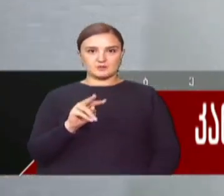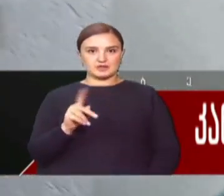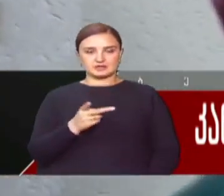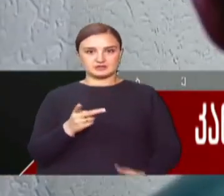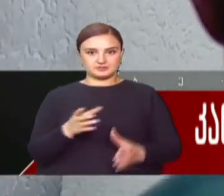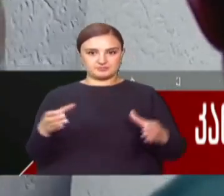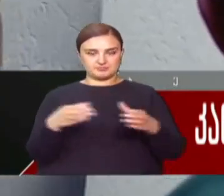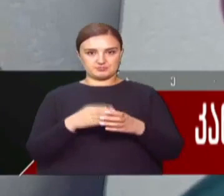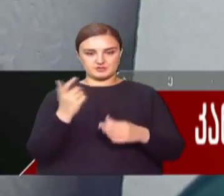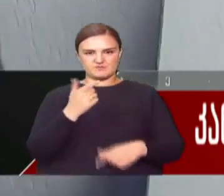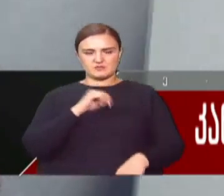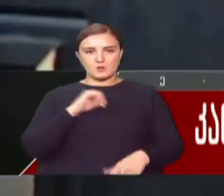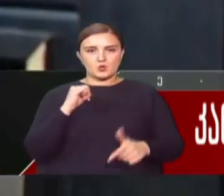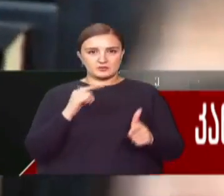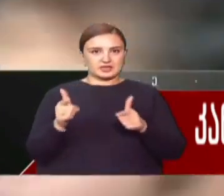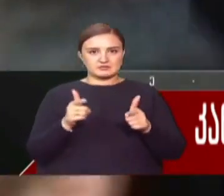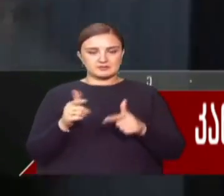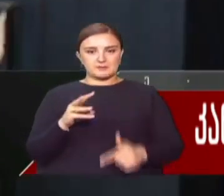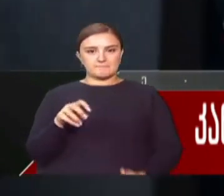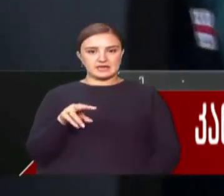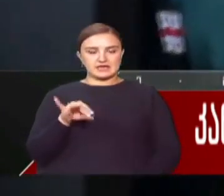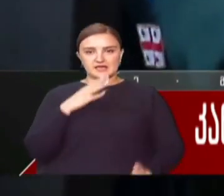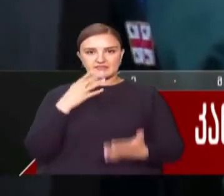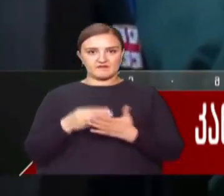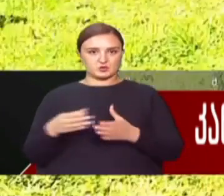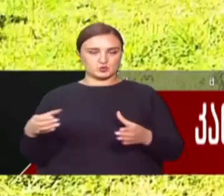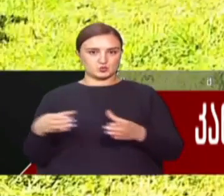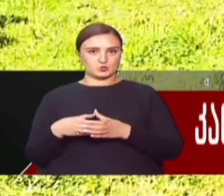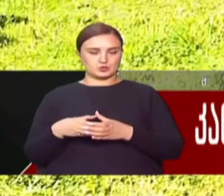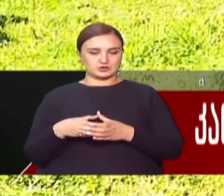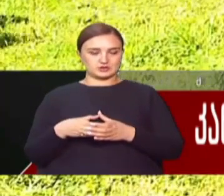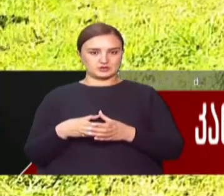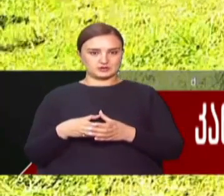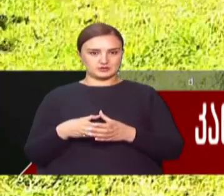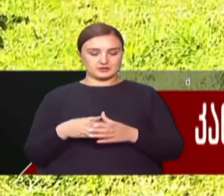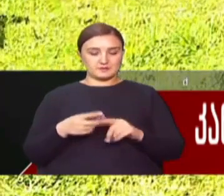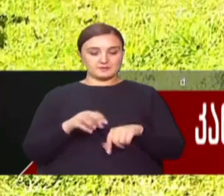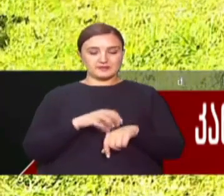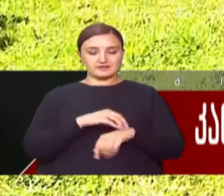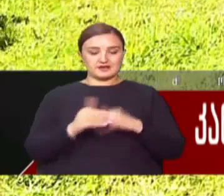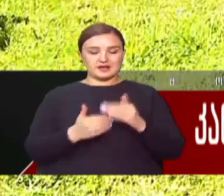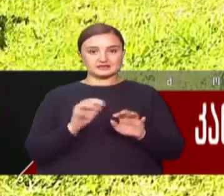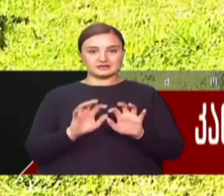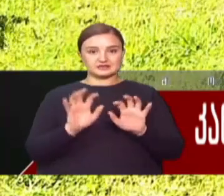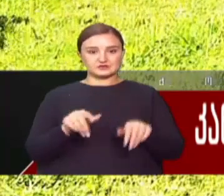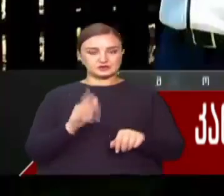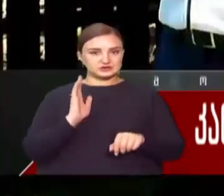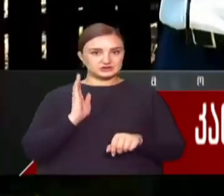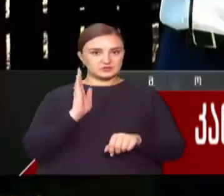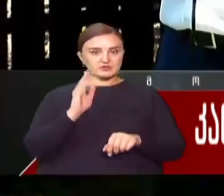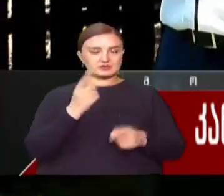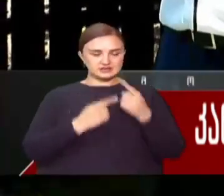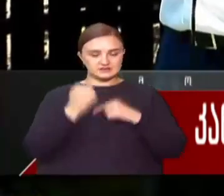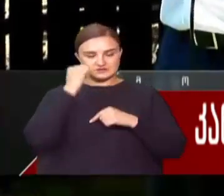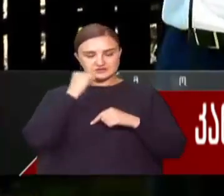Amesobaši damouk edebeli tamashistvis emzadeba Nika Melia tavisi gundit. Rigebshet khelebuli partiis akhali tamzhdomare ki samomavlod isev